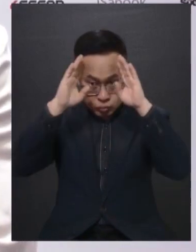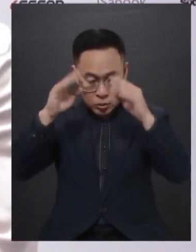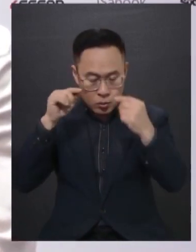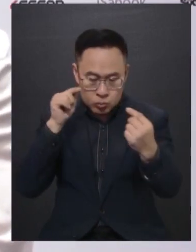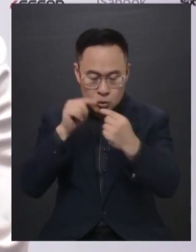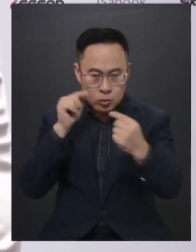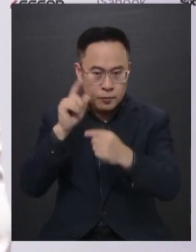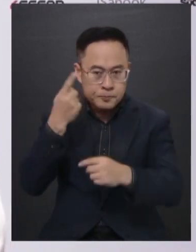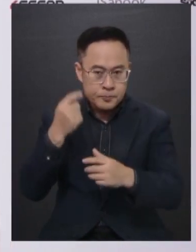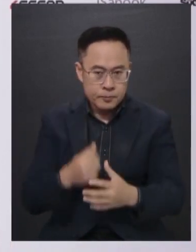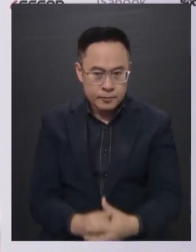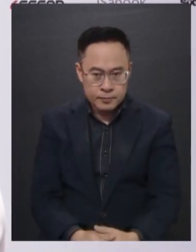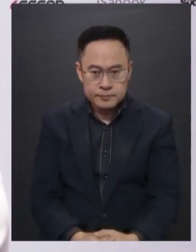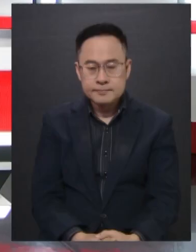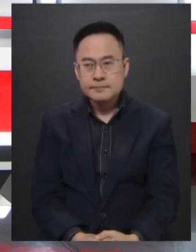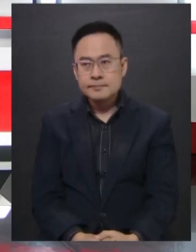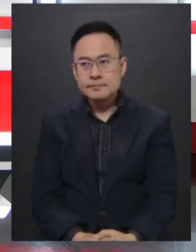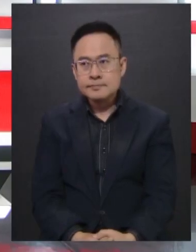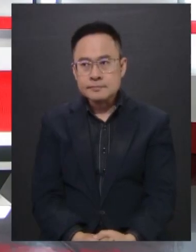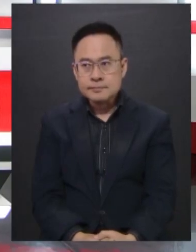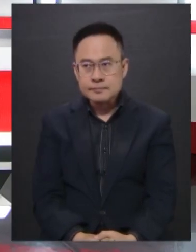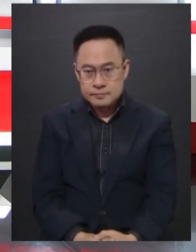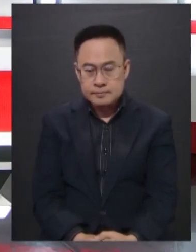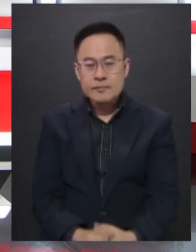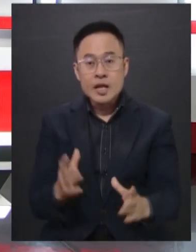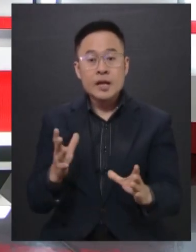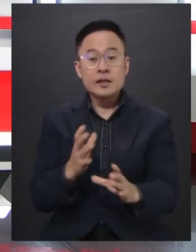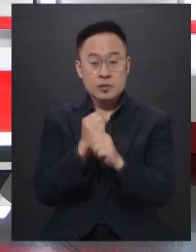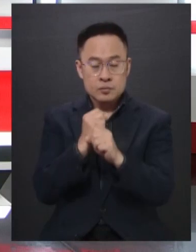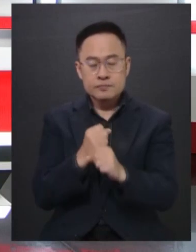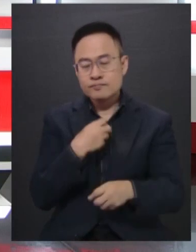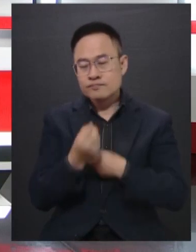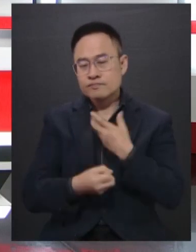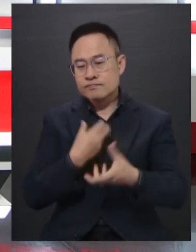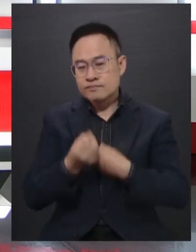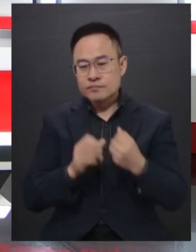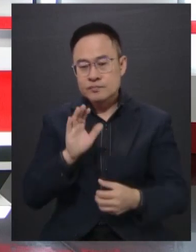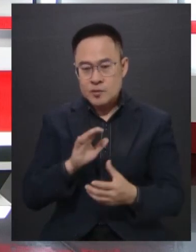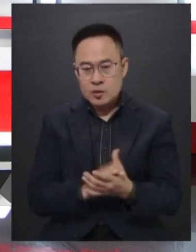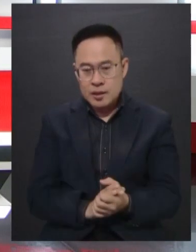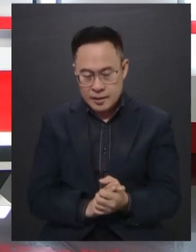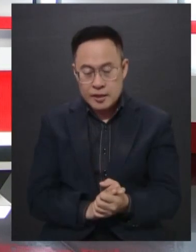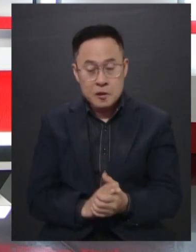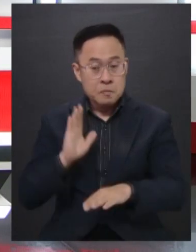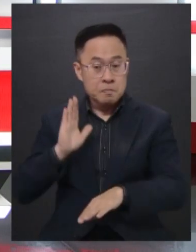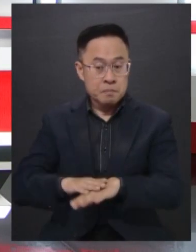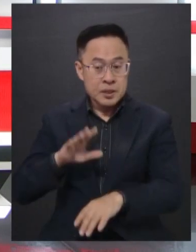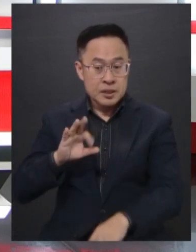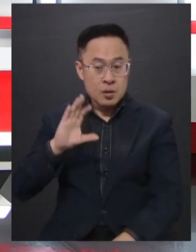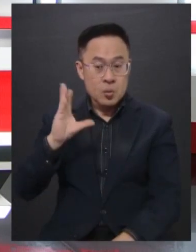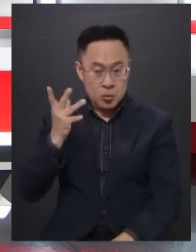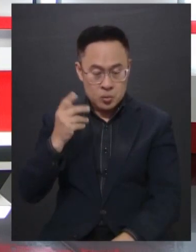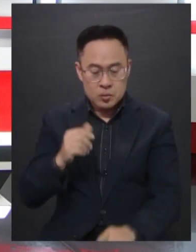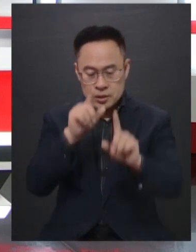คงต้องเดินหน้าต่อไปได ้นี่ก็คือบทสัมภาษณ์นะครับของนักเทนนิสที่เคยก้าวขึ้นไปอยู่ในท็อป